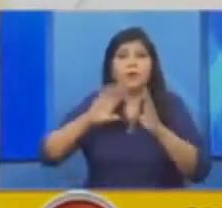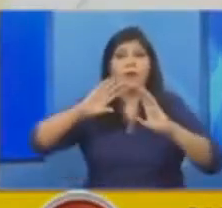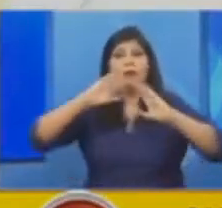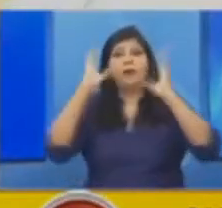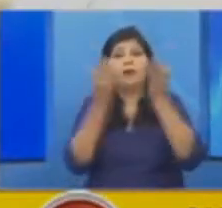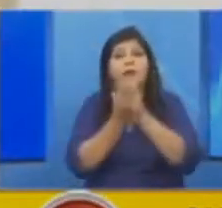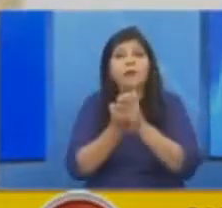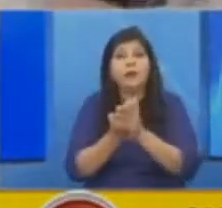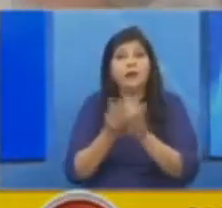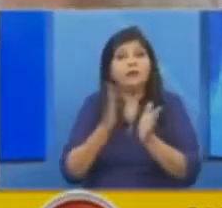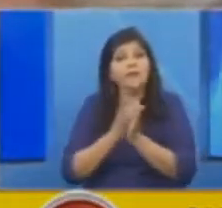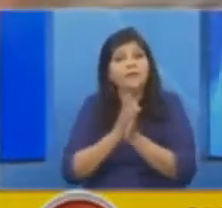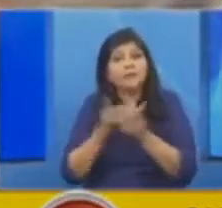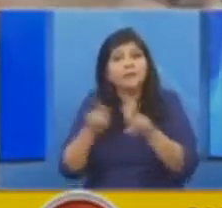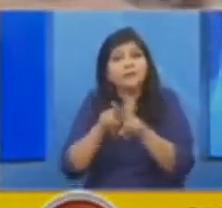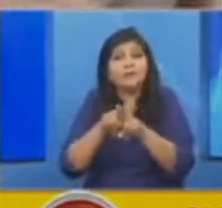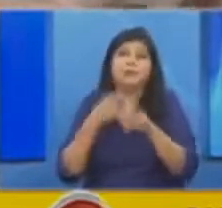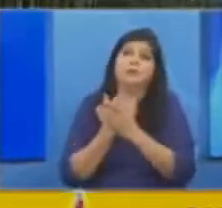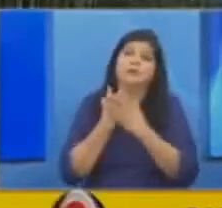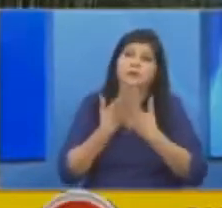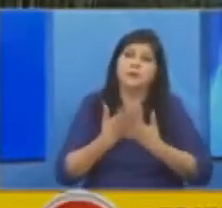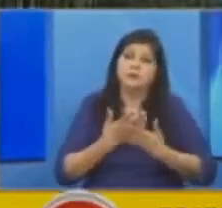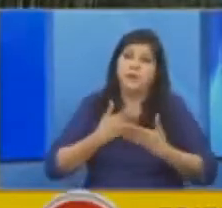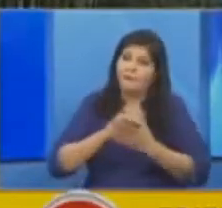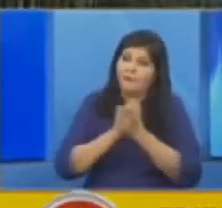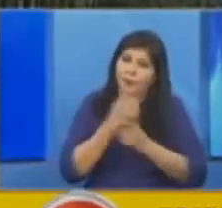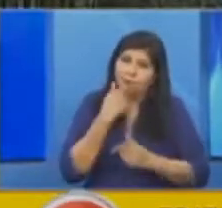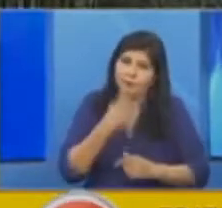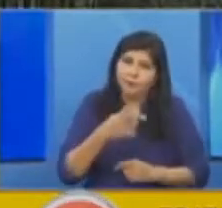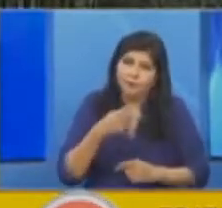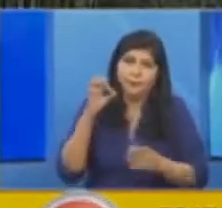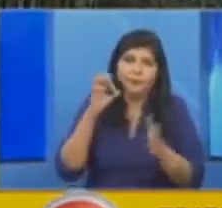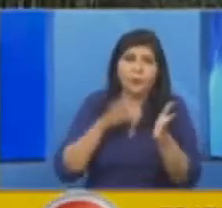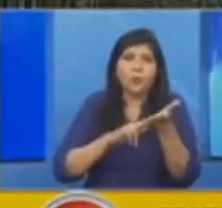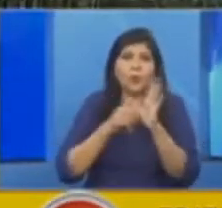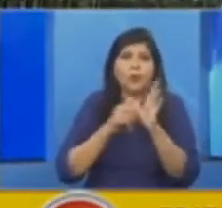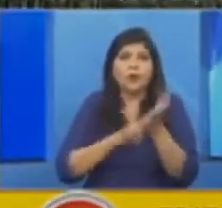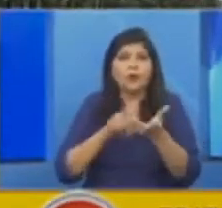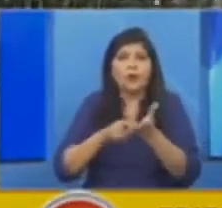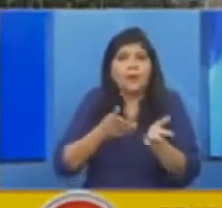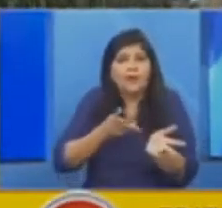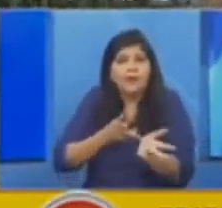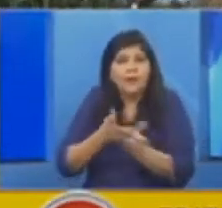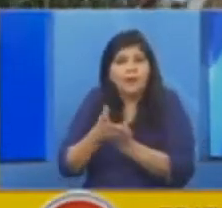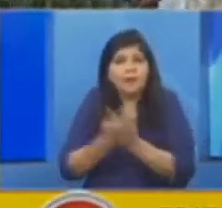फेस्टिवल बनता जा रहा है, साथियों, ओनम हमारी कृसी से